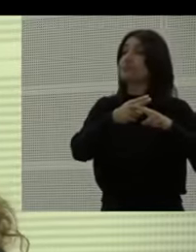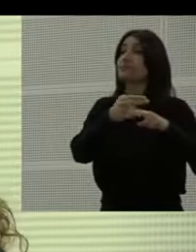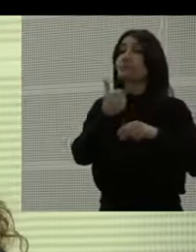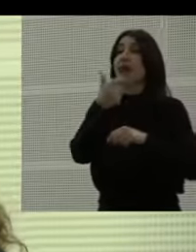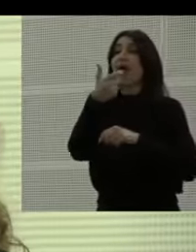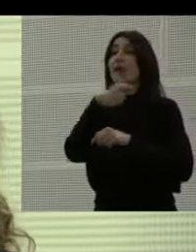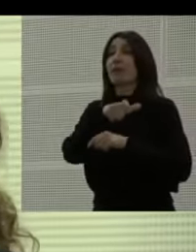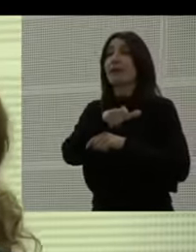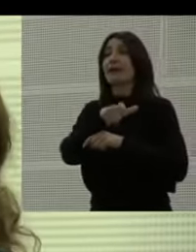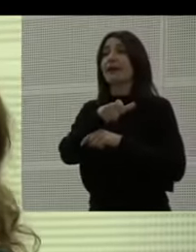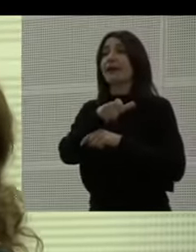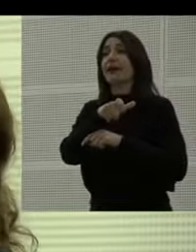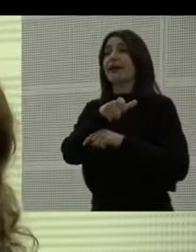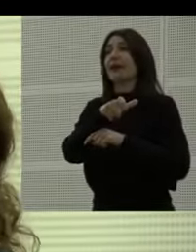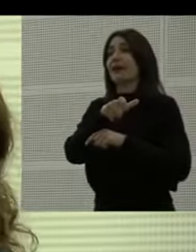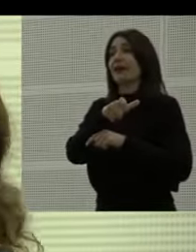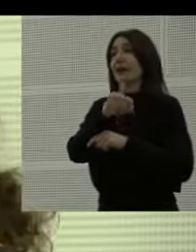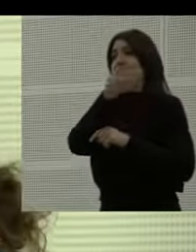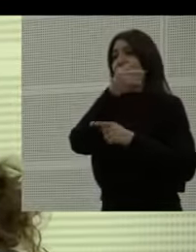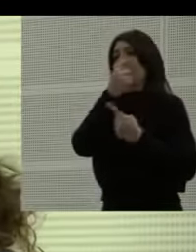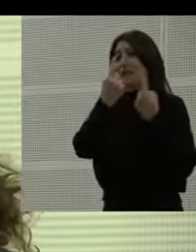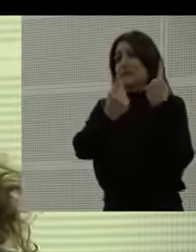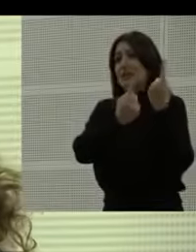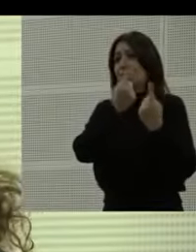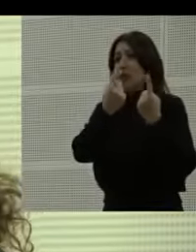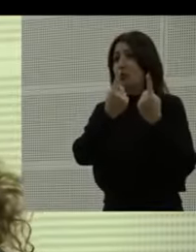un po' di anni fa la situazione non era così